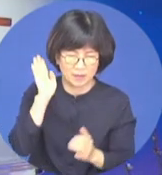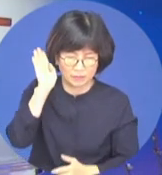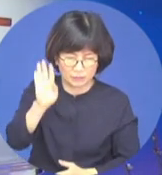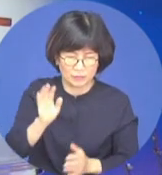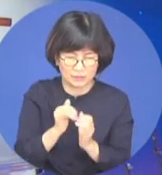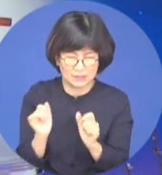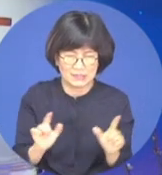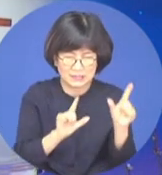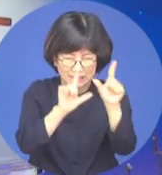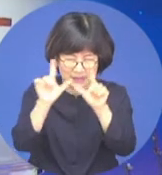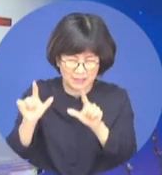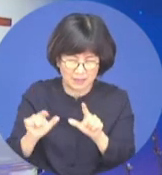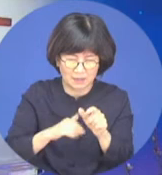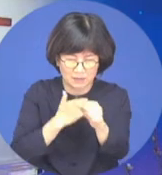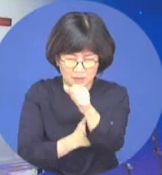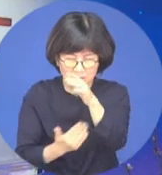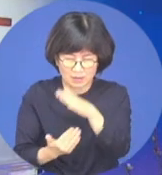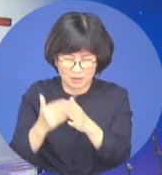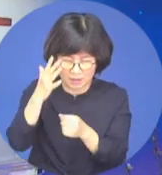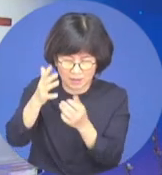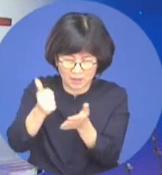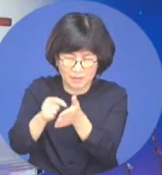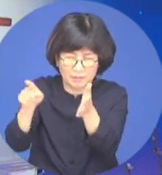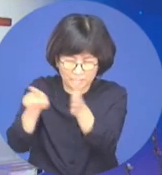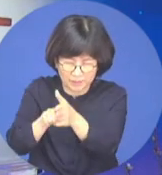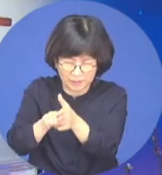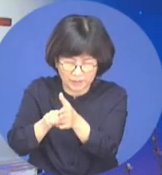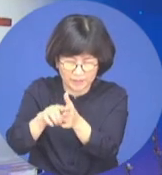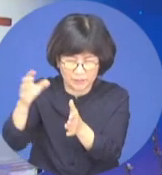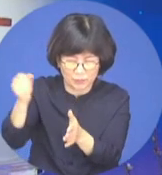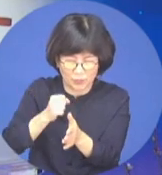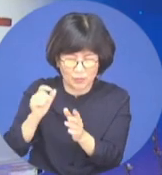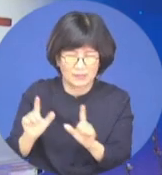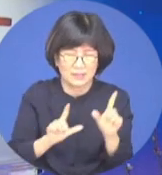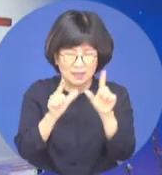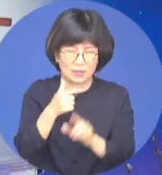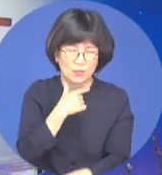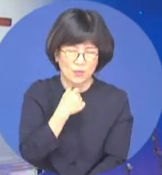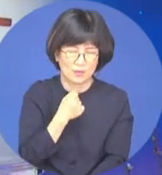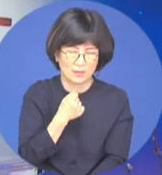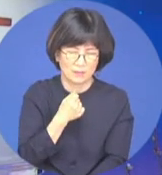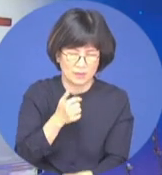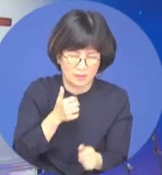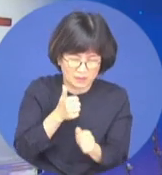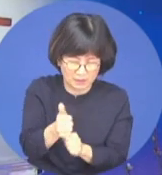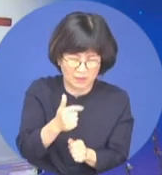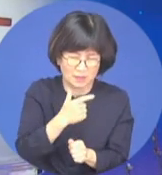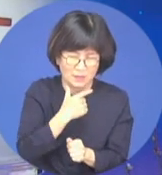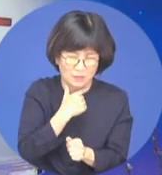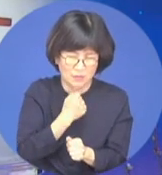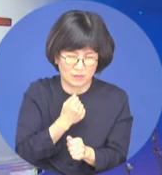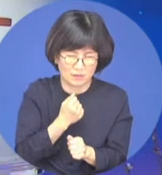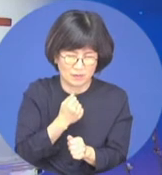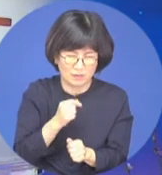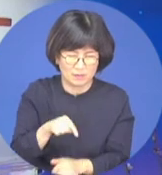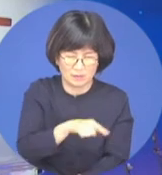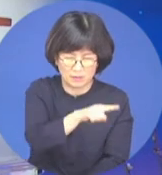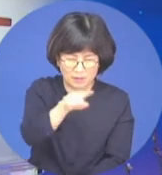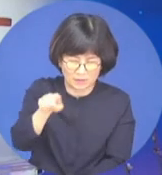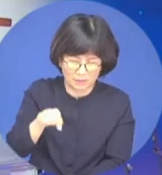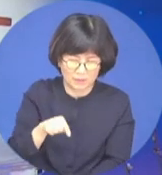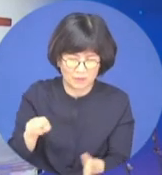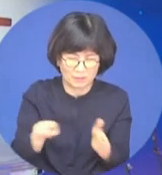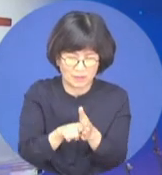오직 전능하신 하나님을 신뢰하는 믿음으로 살아가기를 원하며 승리하기를 원하는 주의 종들, 믿음의 가족들